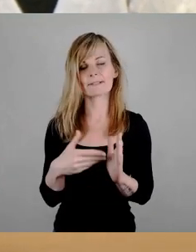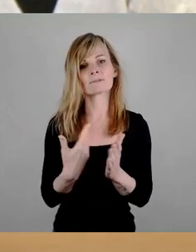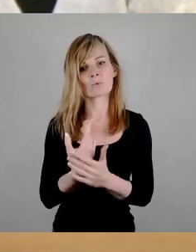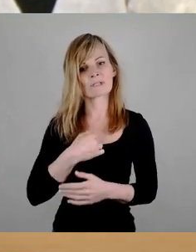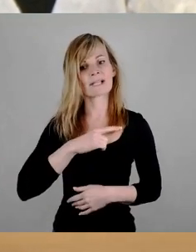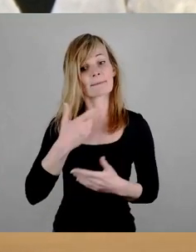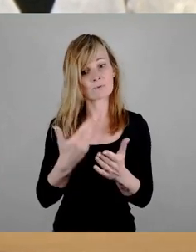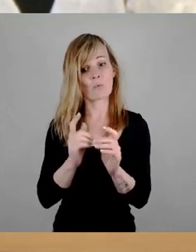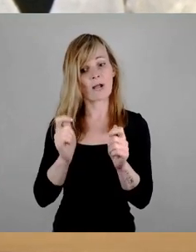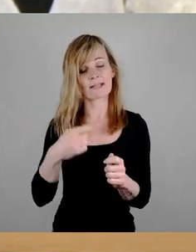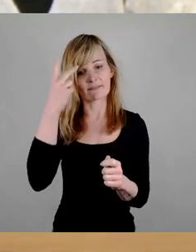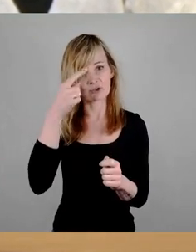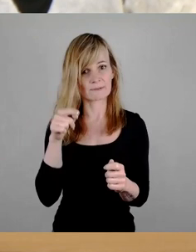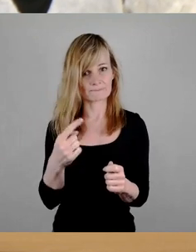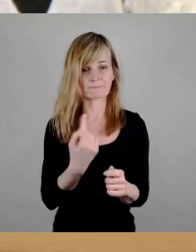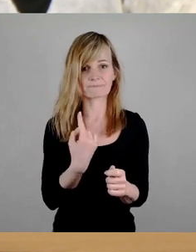dass wir